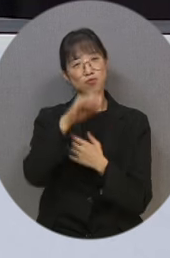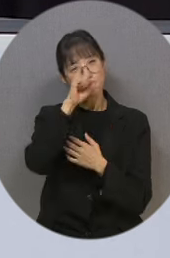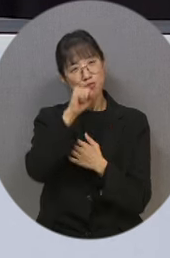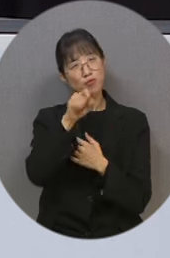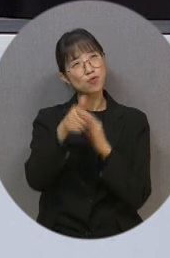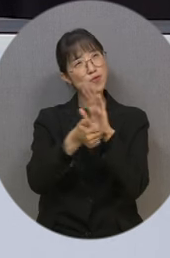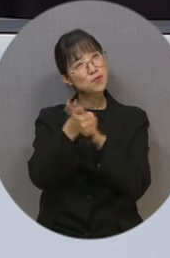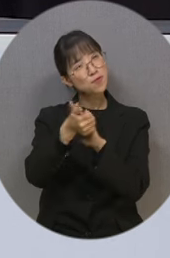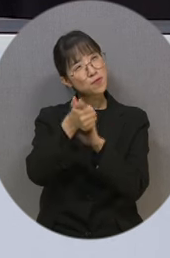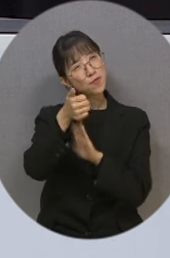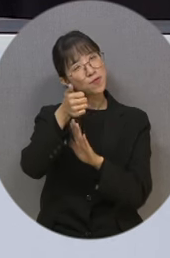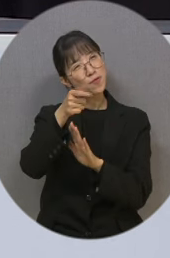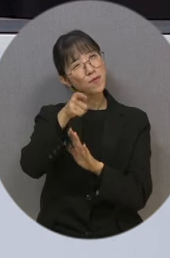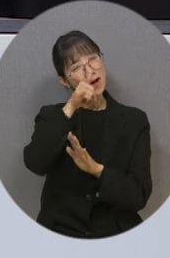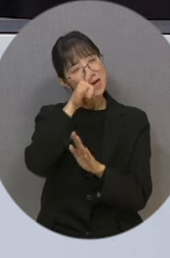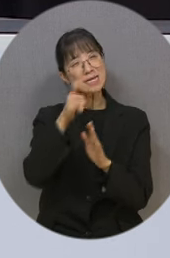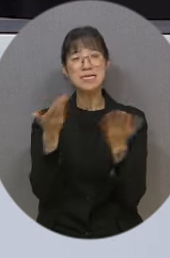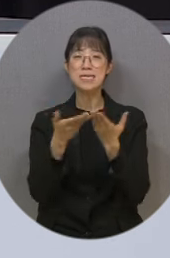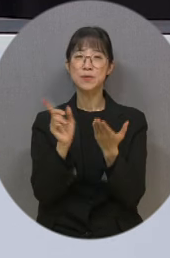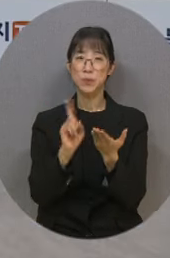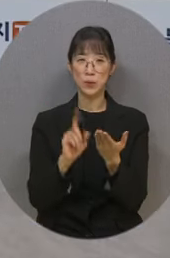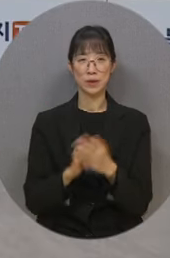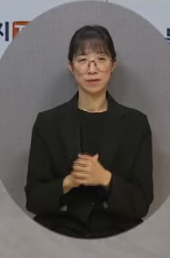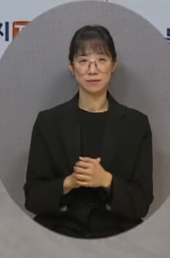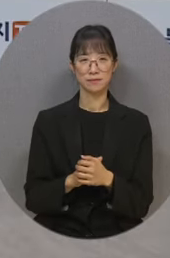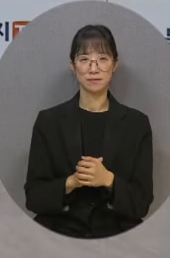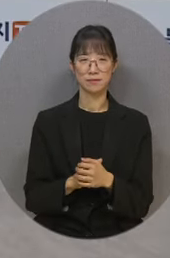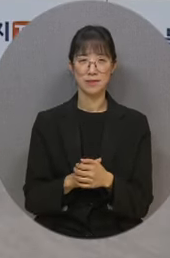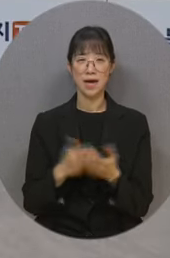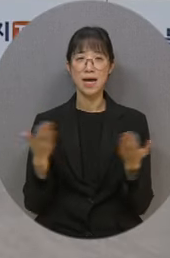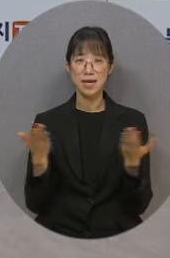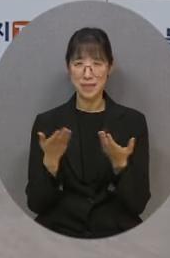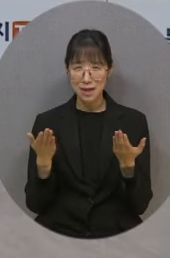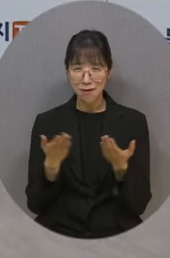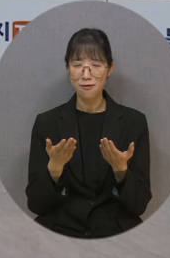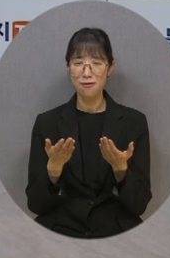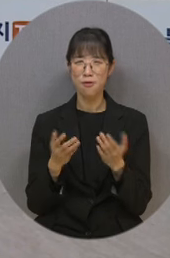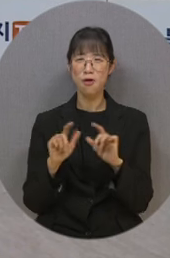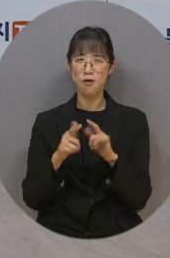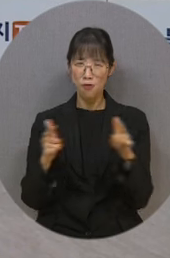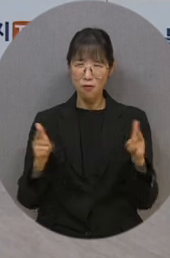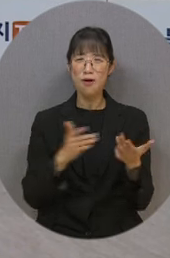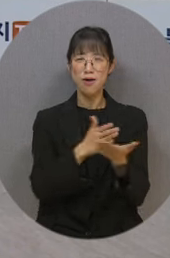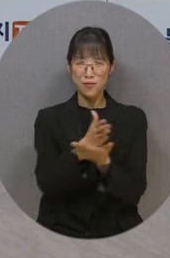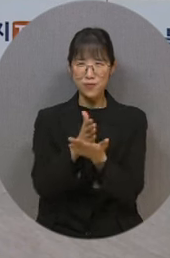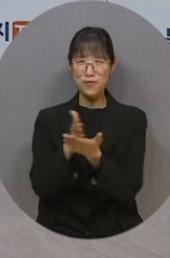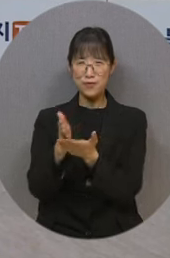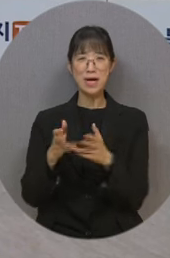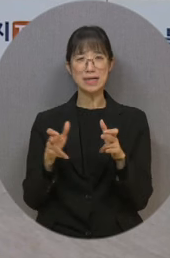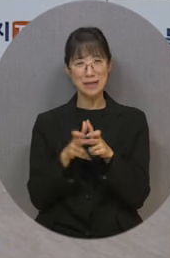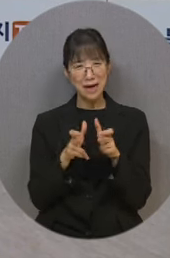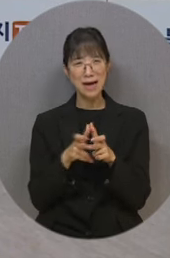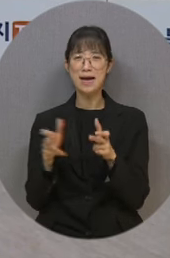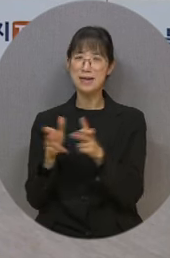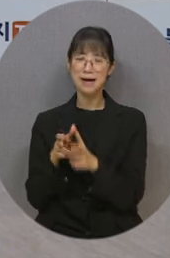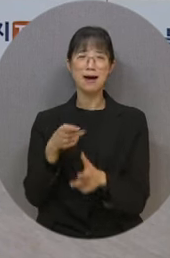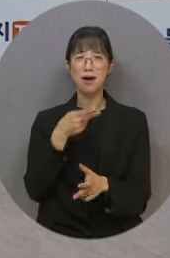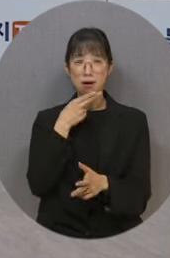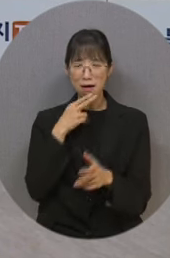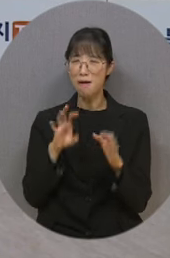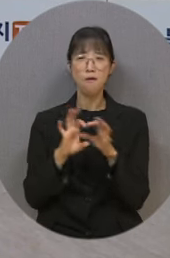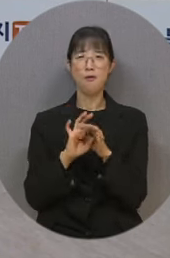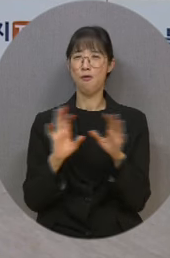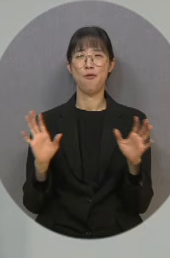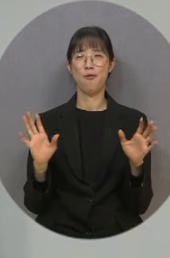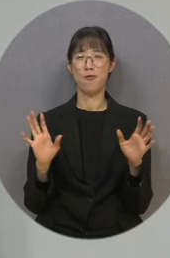직업은 어떤 것들이 있겠습니까 직업에 있어서는 이제 어느 직종이든지간에 장애인 비장애인 할 것 없이 저는 불가능은